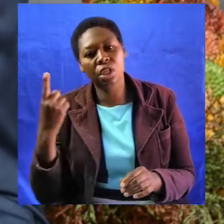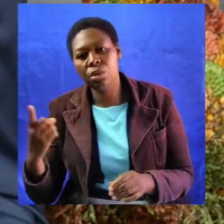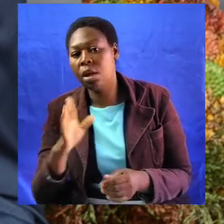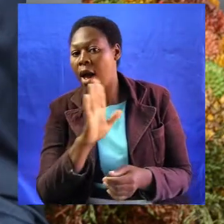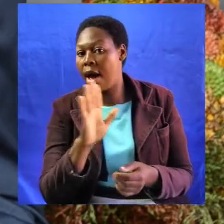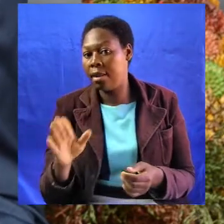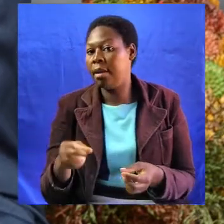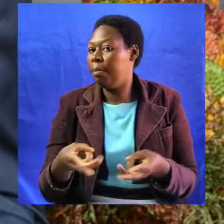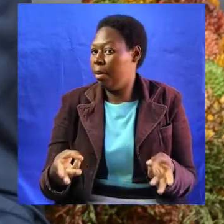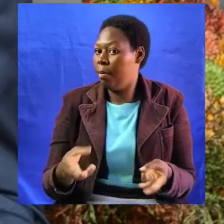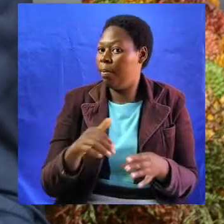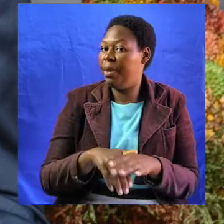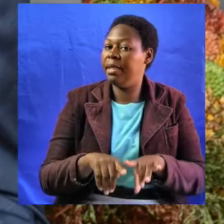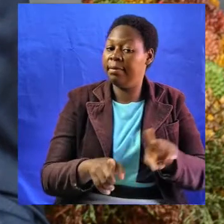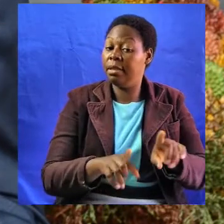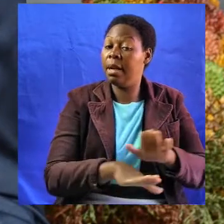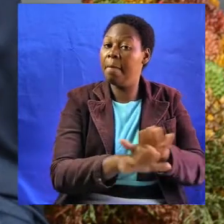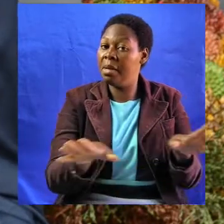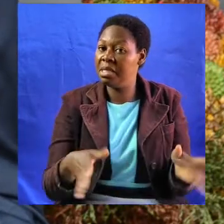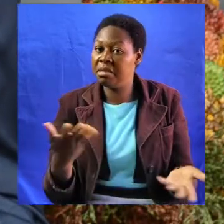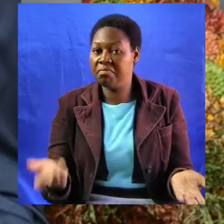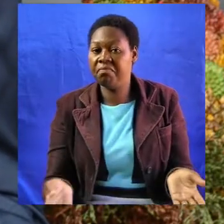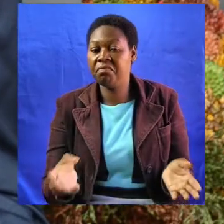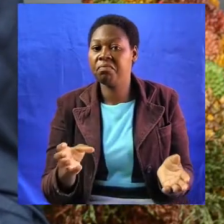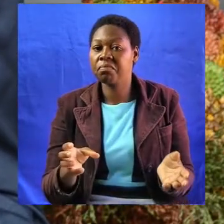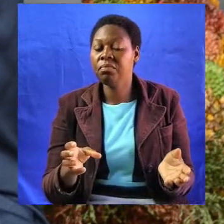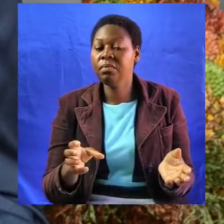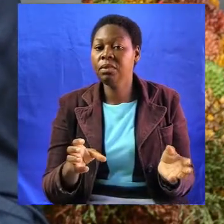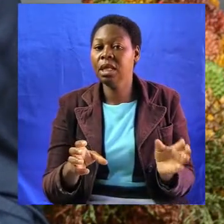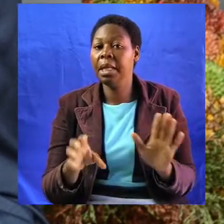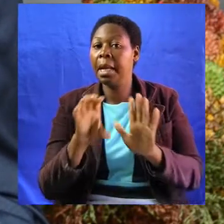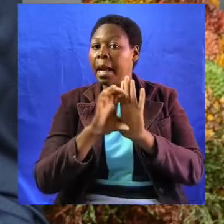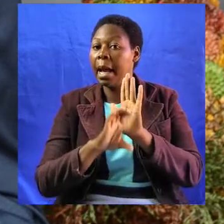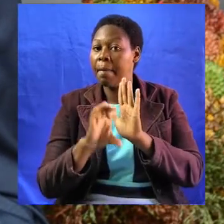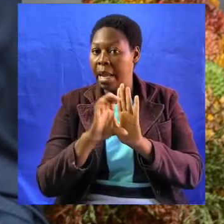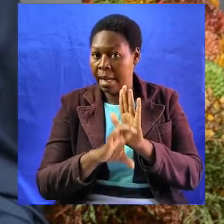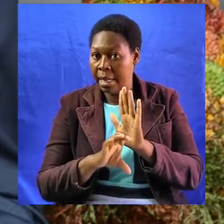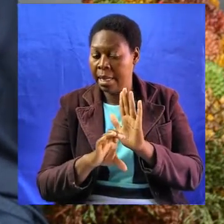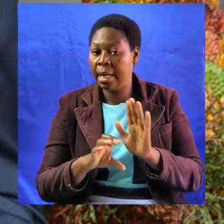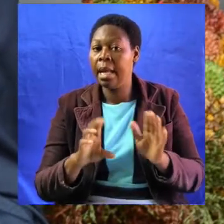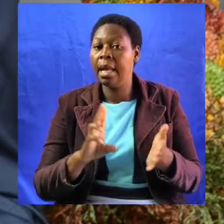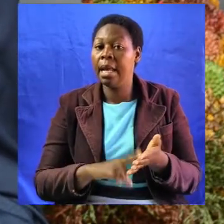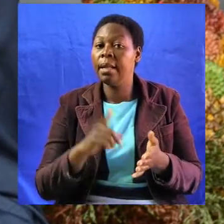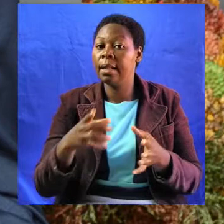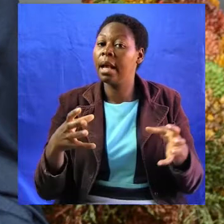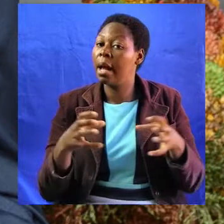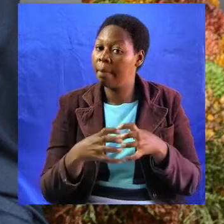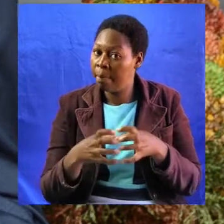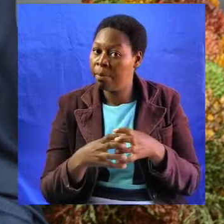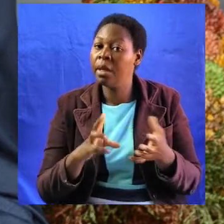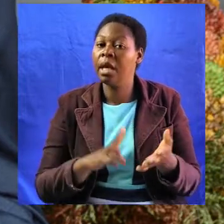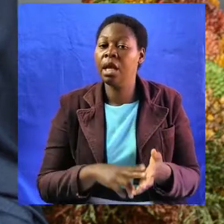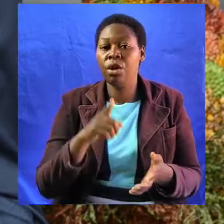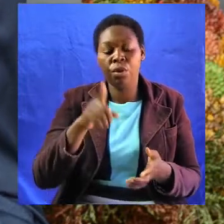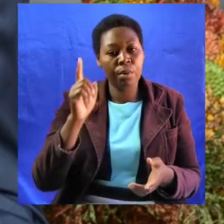azvisinei nekwaari. Yes. Pangava pakambani, pangava pai. Yes. Paunenge uchitungamirira teerera. Kuti Mwari vari